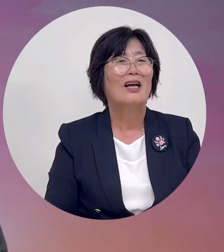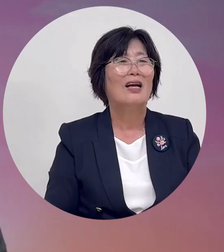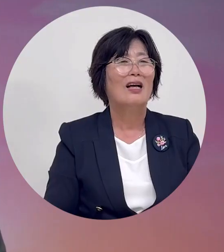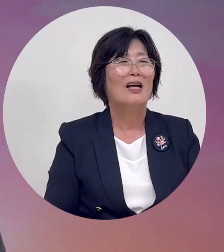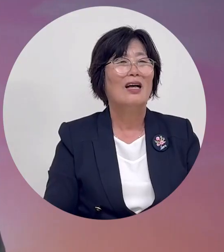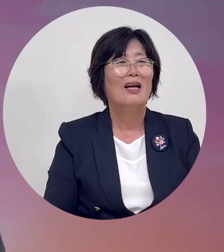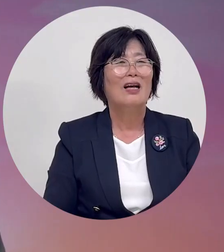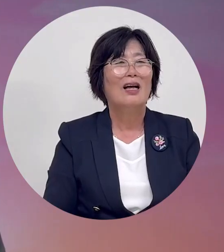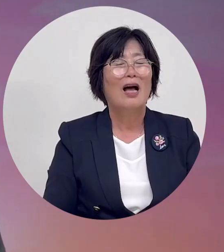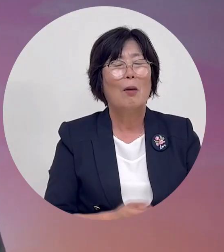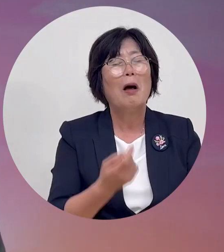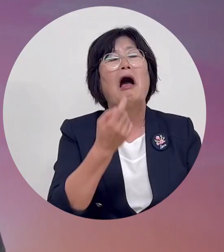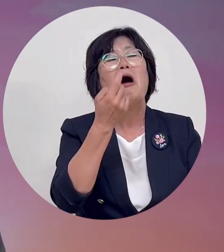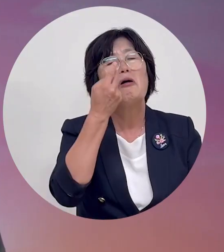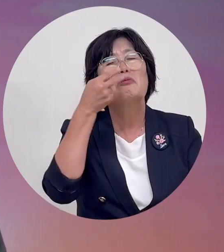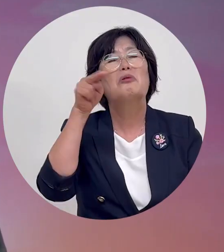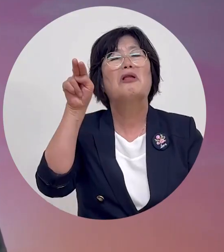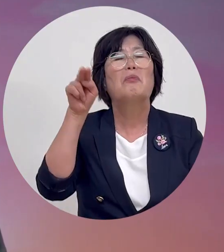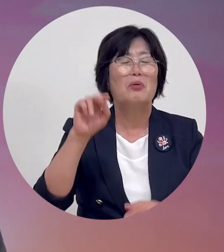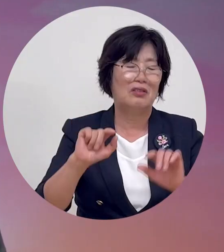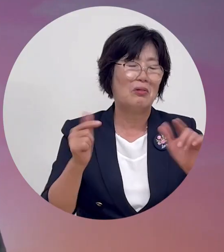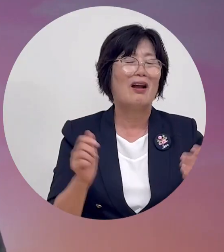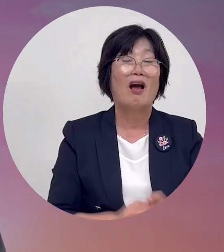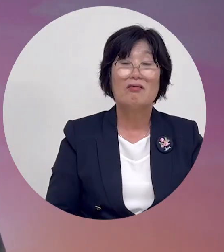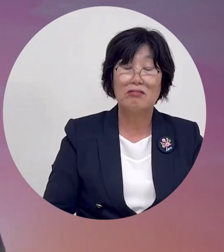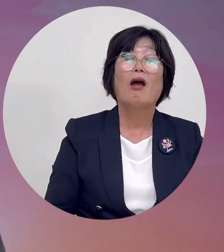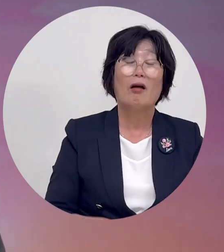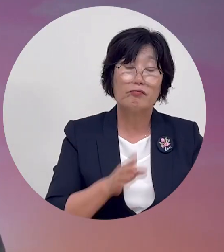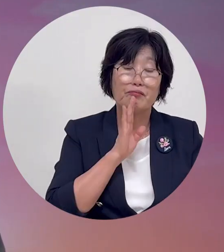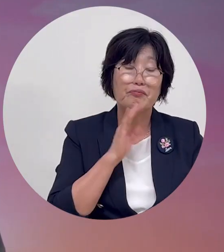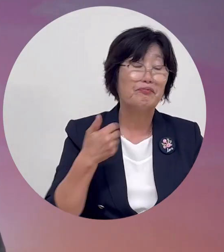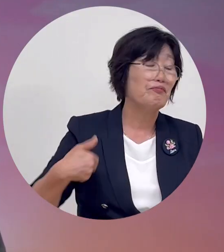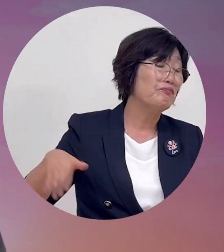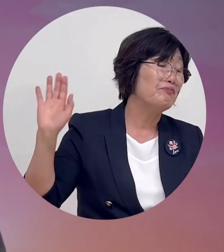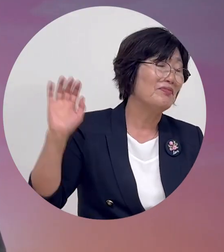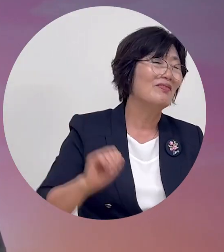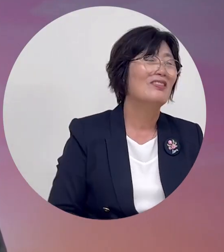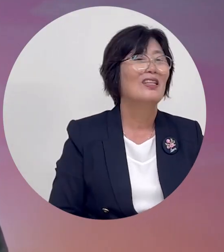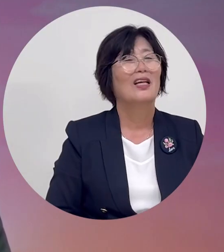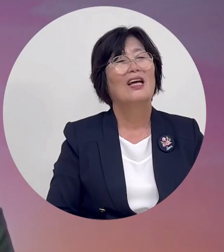죄송해요. 쳐다도 안 봐요. 넌 더 잘났다.